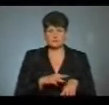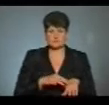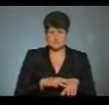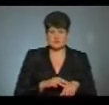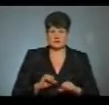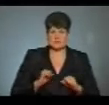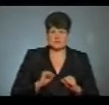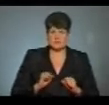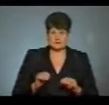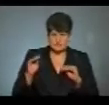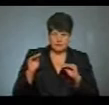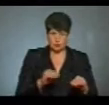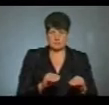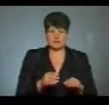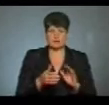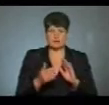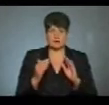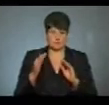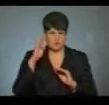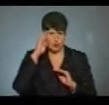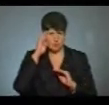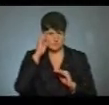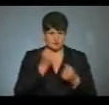намагаються посадити хлопця до поліцейського автомобіля.